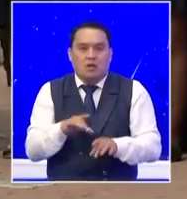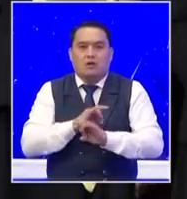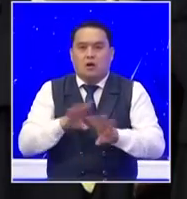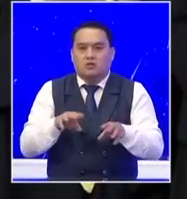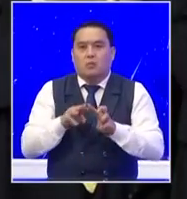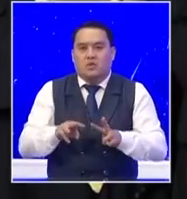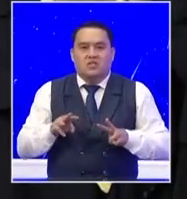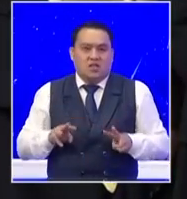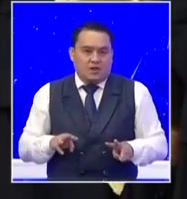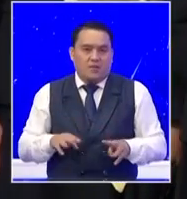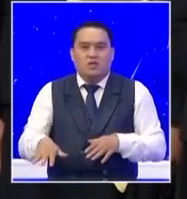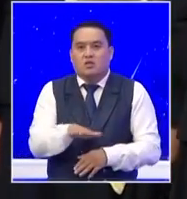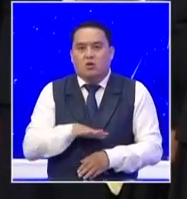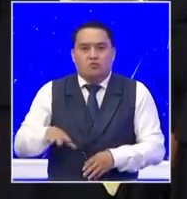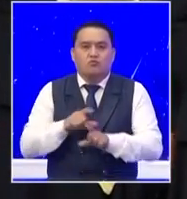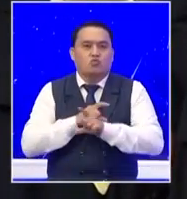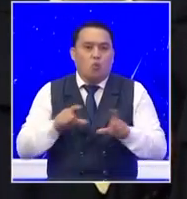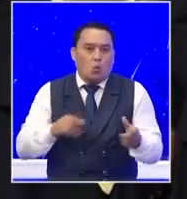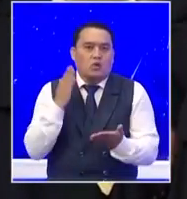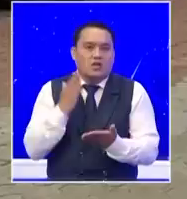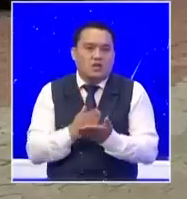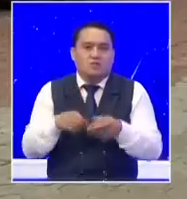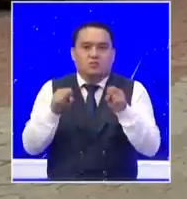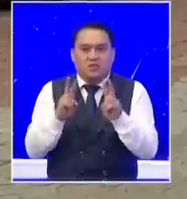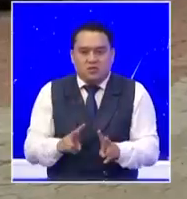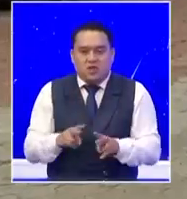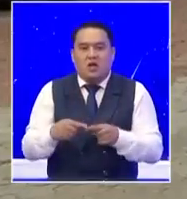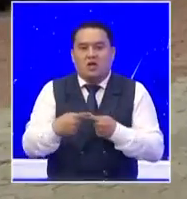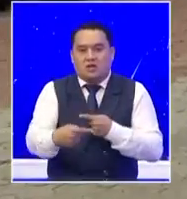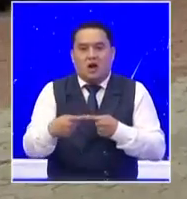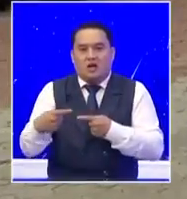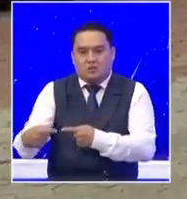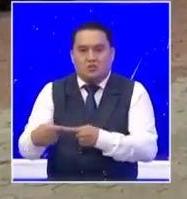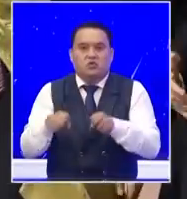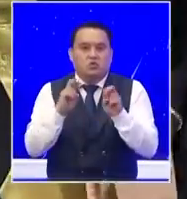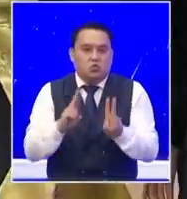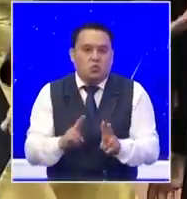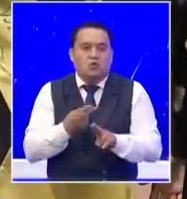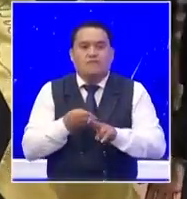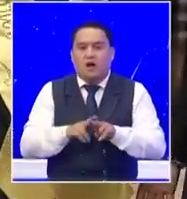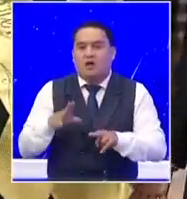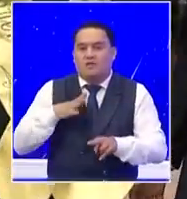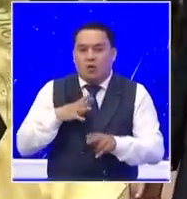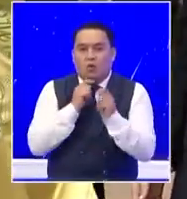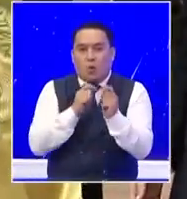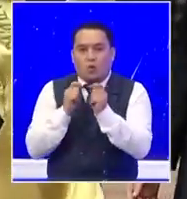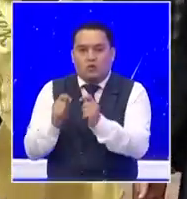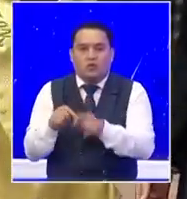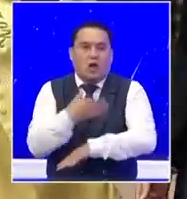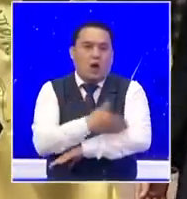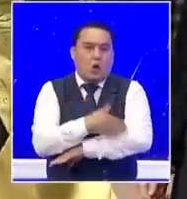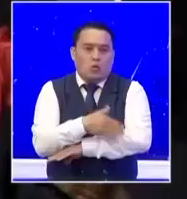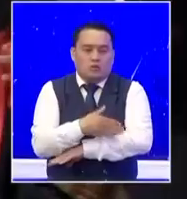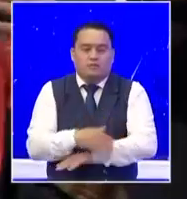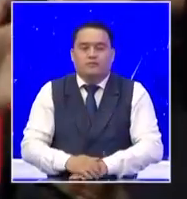в министерстве. На территории школ предусмотрят специальную разметку для соблюдения социальной дистанции. Вручение пройдет на улице